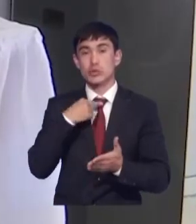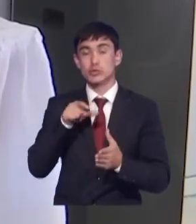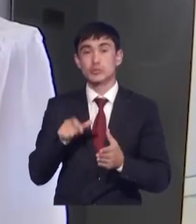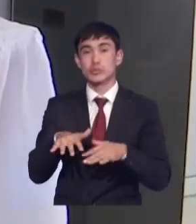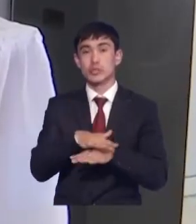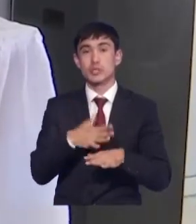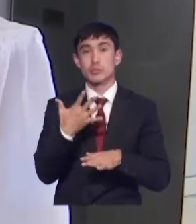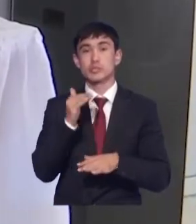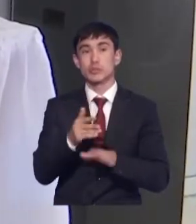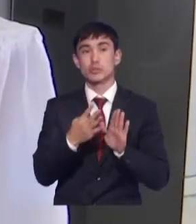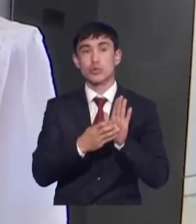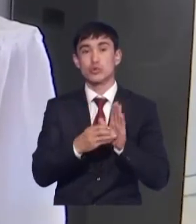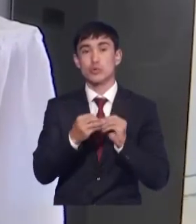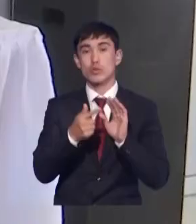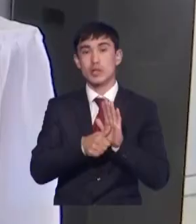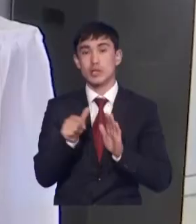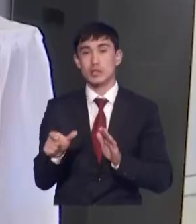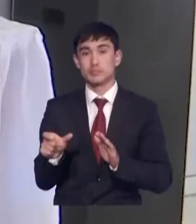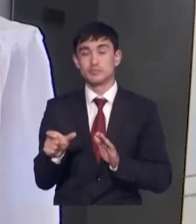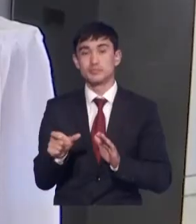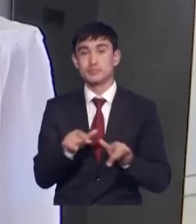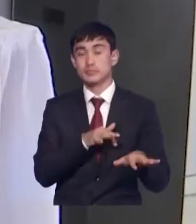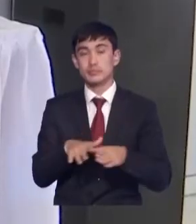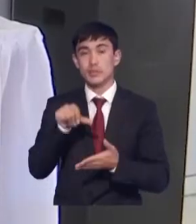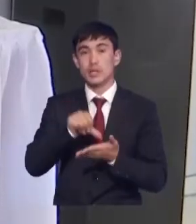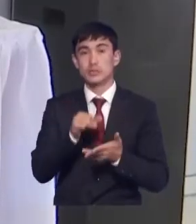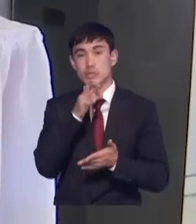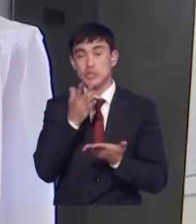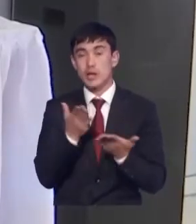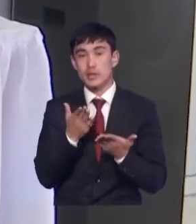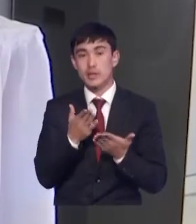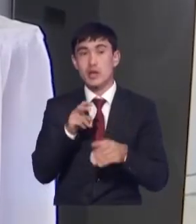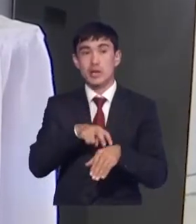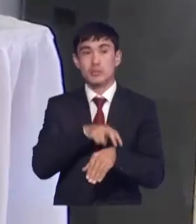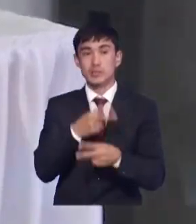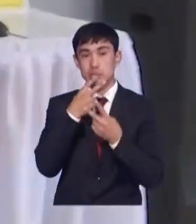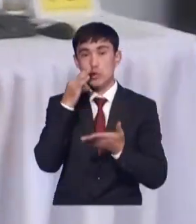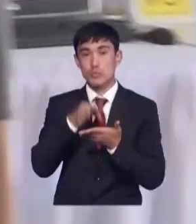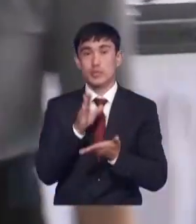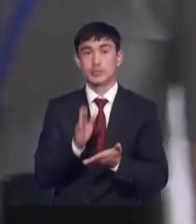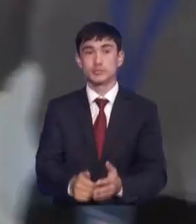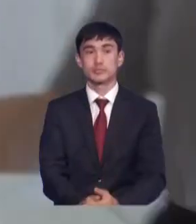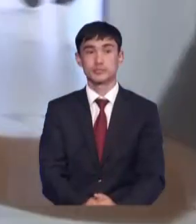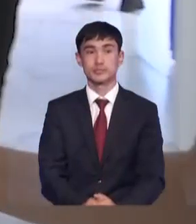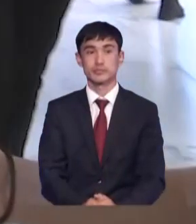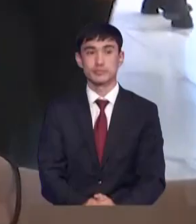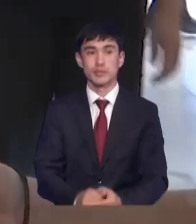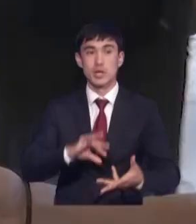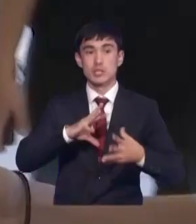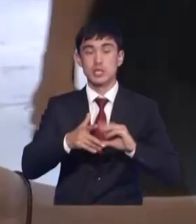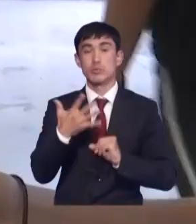саны 5916. Саяси шараға қатысу барысы қандай? Комиссия төрағасы жауап береді.